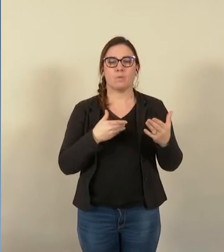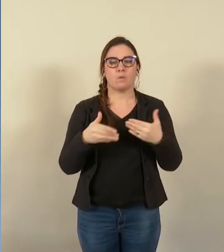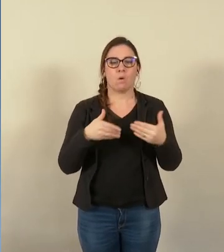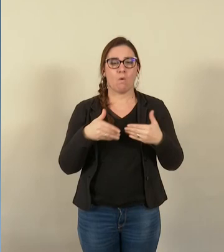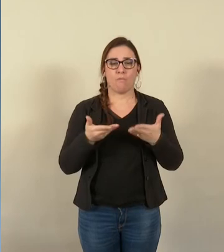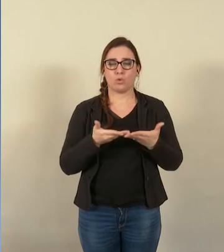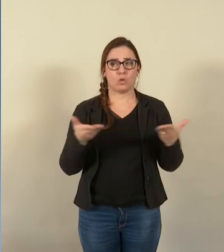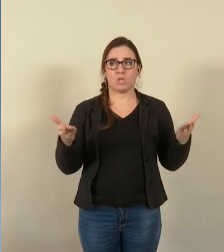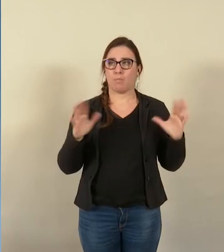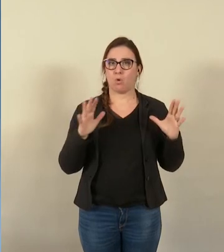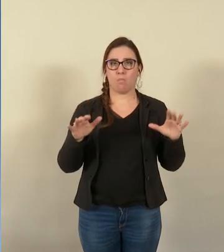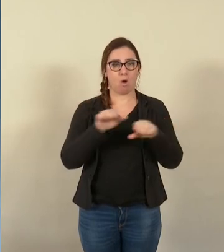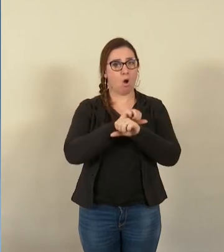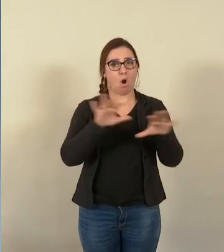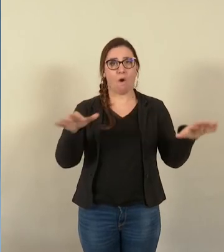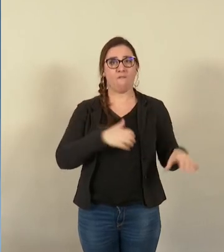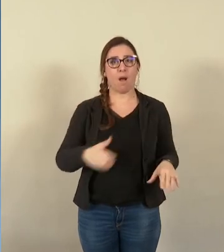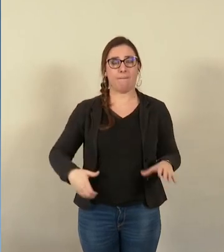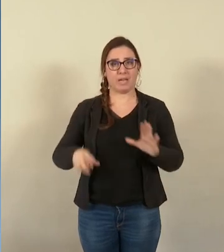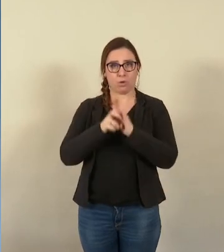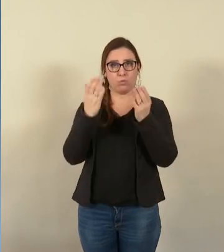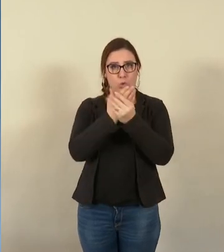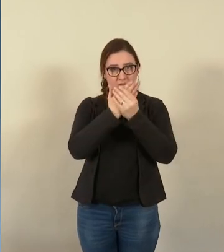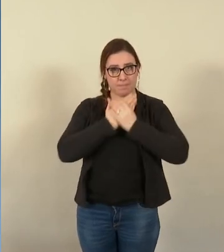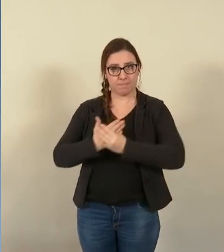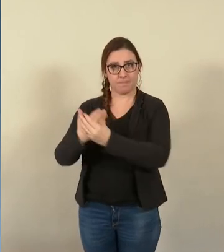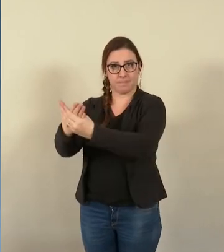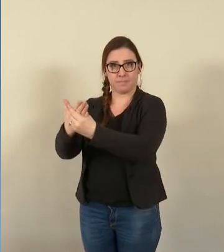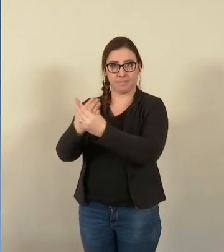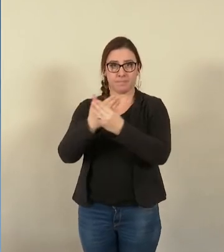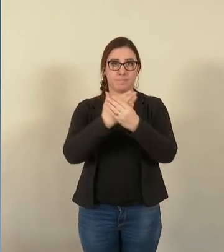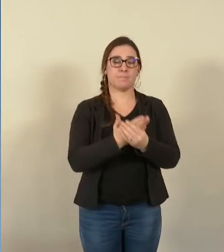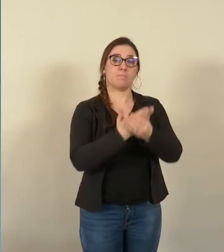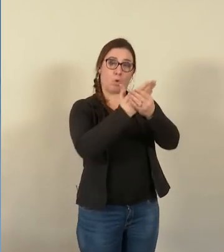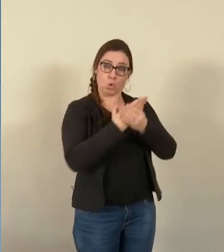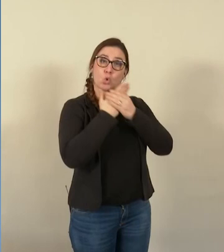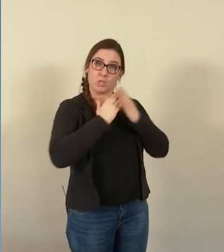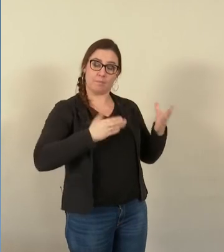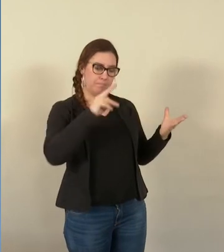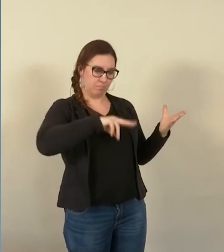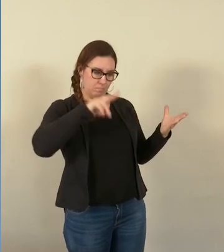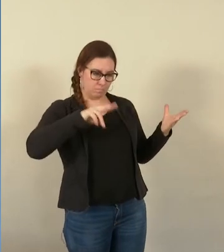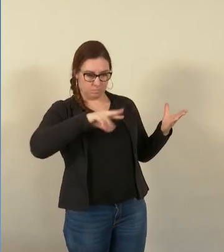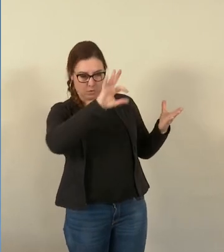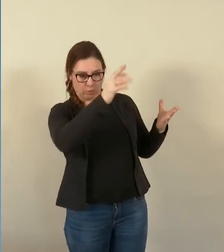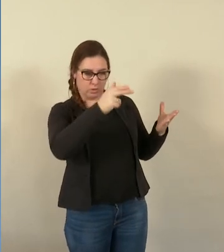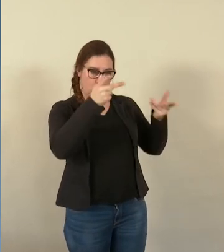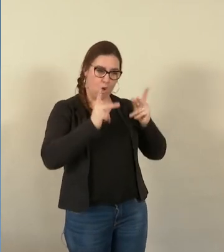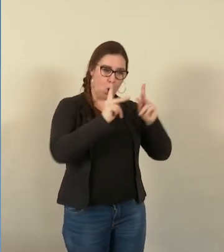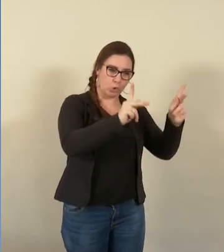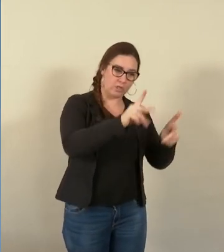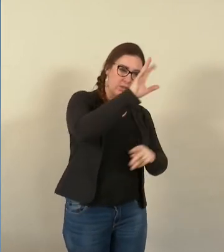simplement par l'envoi à la mairie de Grenoble d'un dossier qui évalue la déessence ou non du du logement et qui délivre ou non une